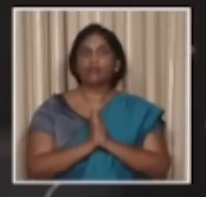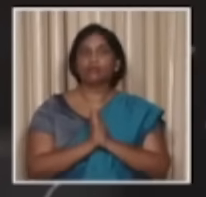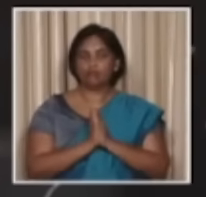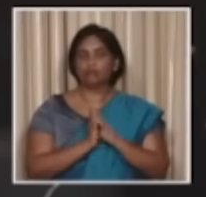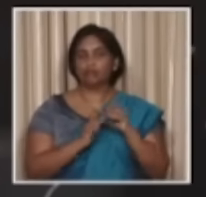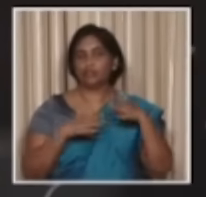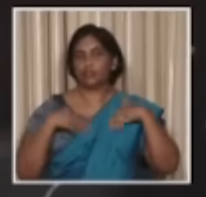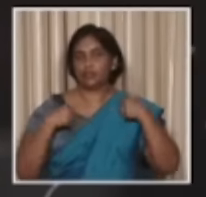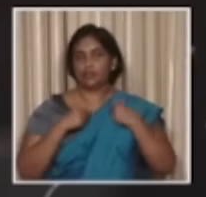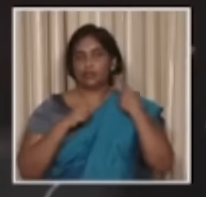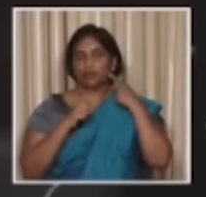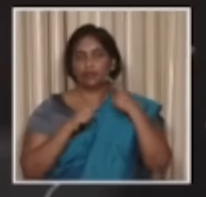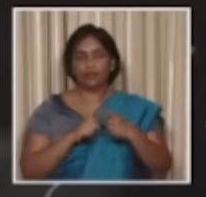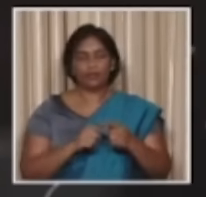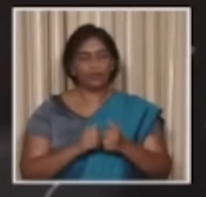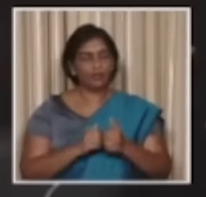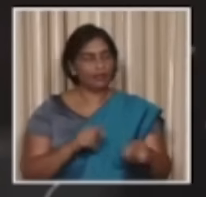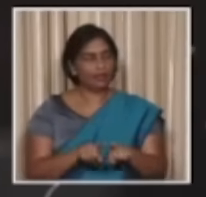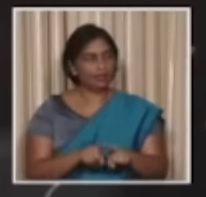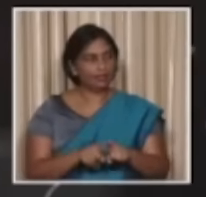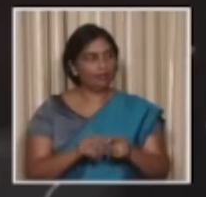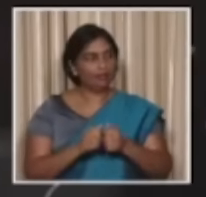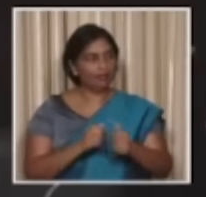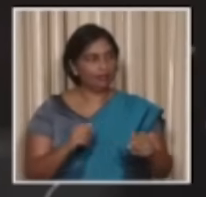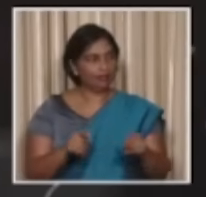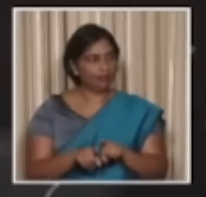පුළුවන් කියලා. සමත්යක් හැටියට රජය